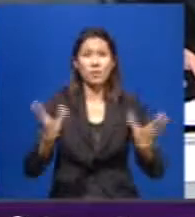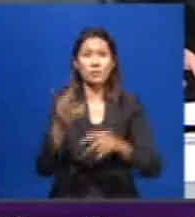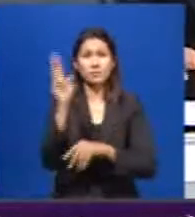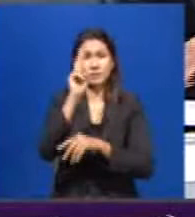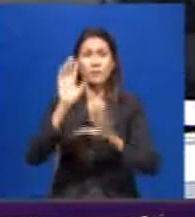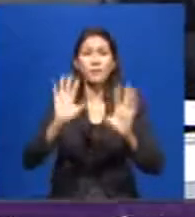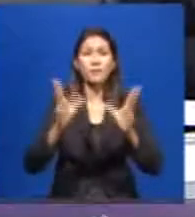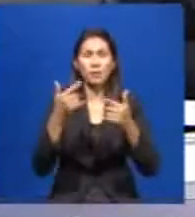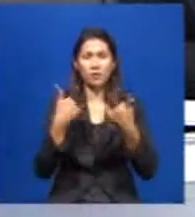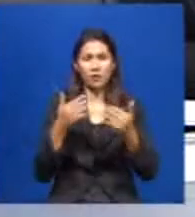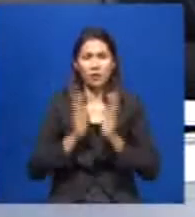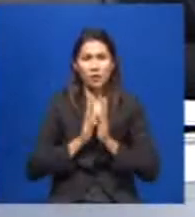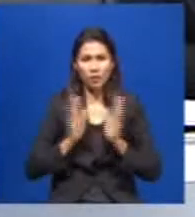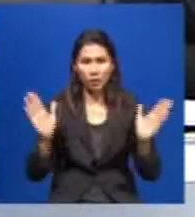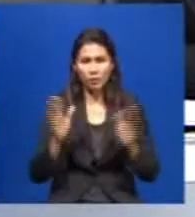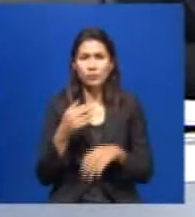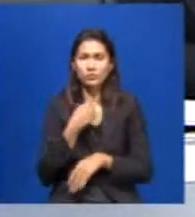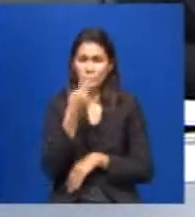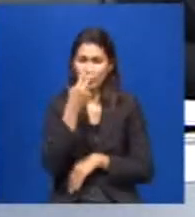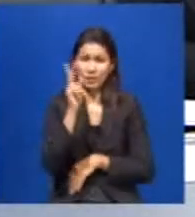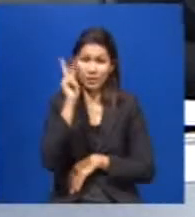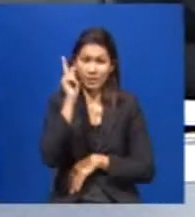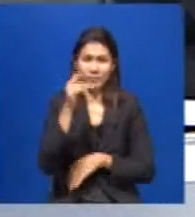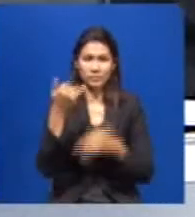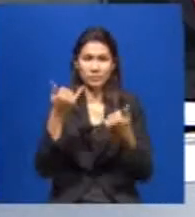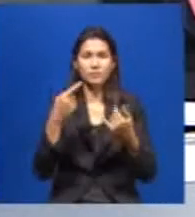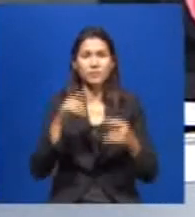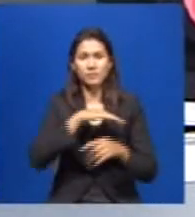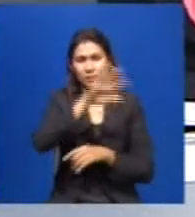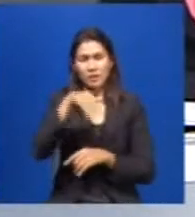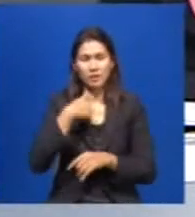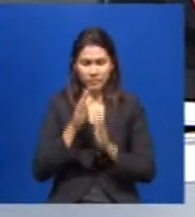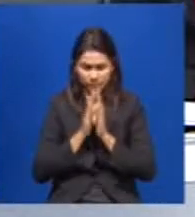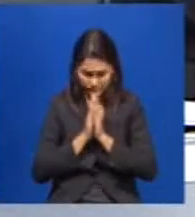าคเที่ยงแล้วนะคะขอบพระคุณทุกท่านที่ติดตามรับชมนะคะช่วงนี้ทีมข่าวทุกคนลาไปก่อนสวัสดีค่ะ สวัสดีค่ะ